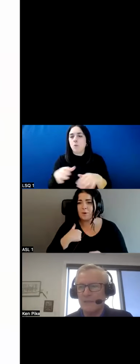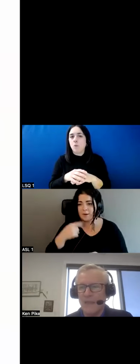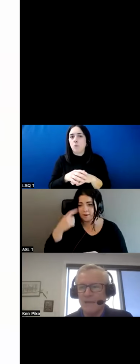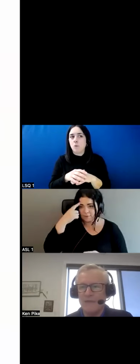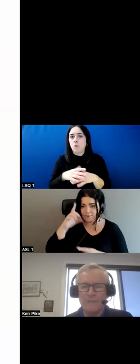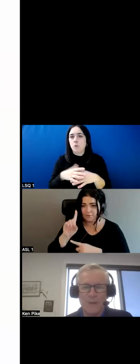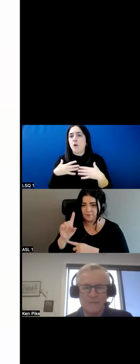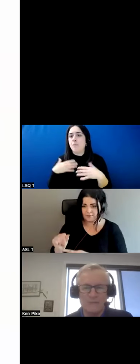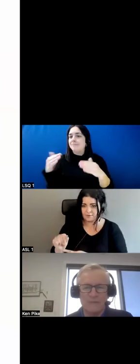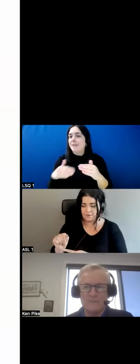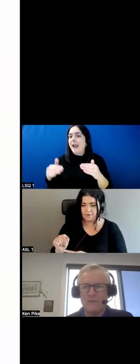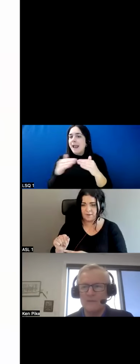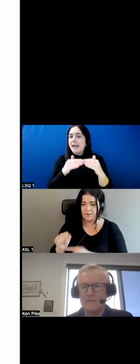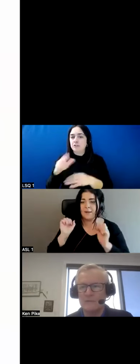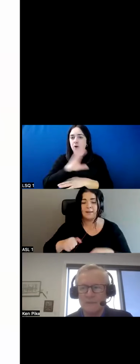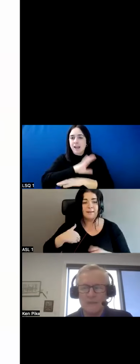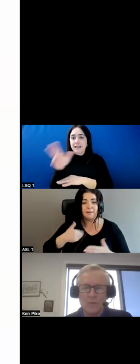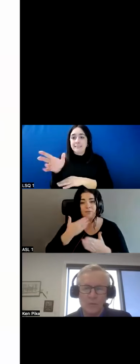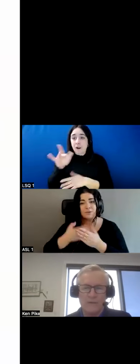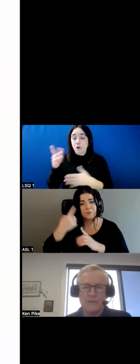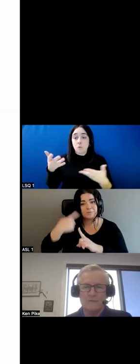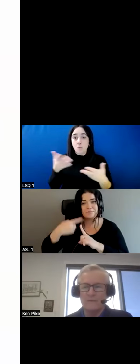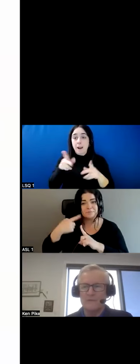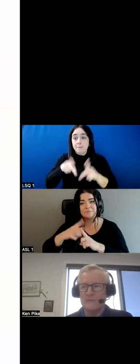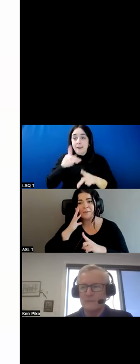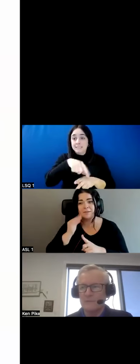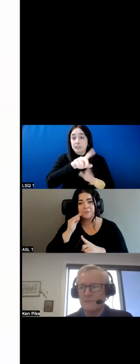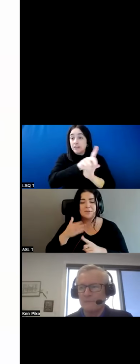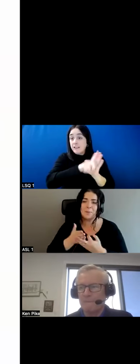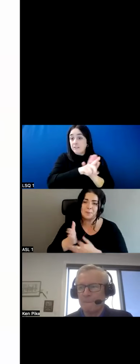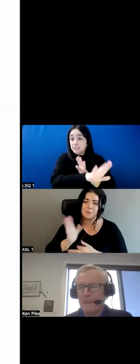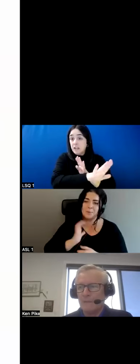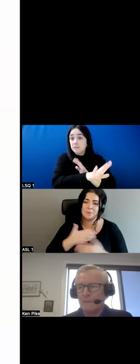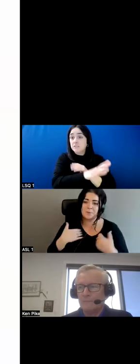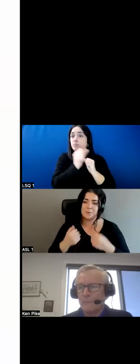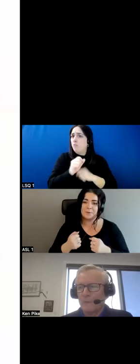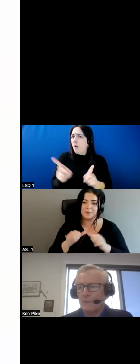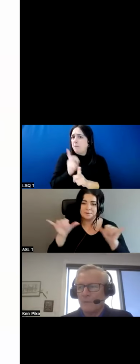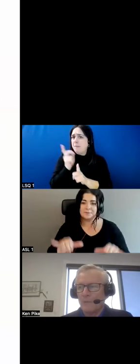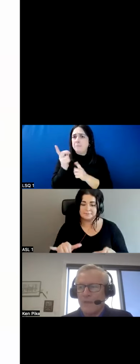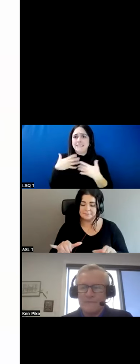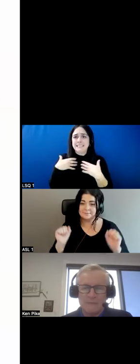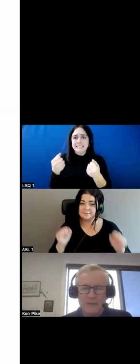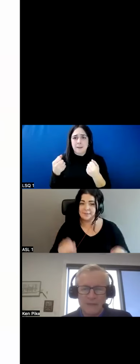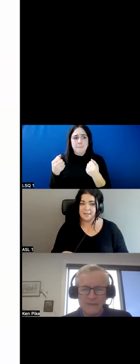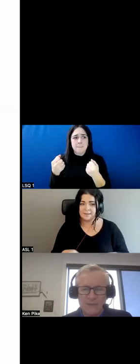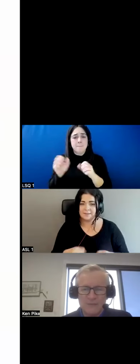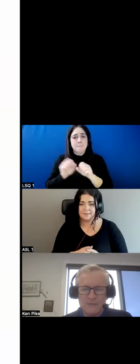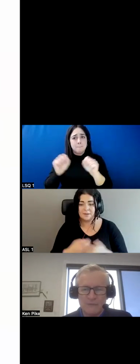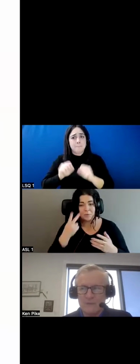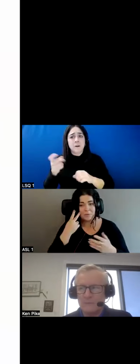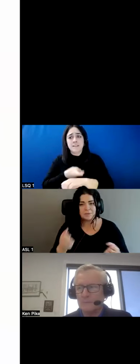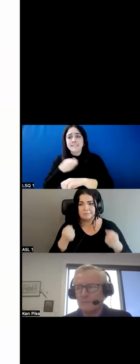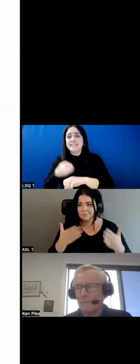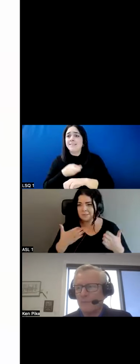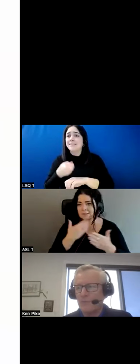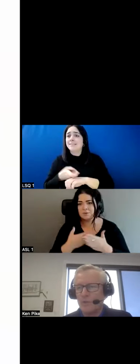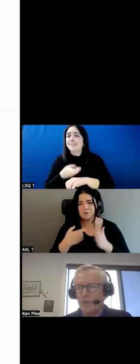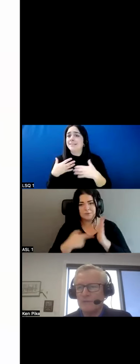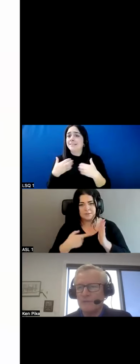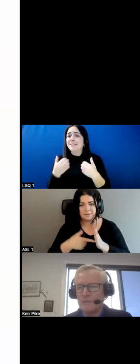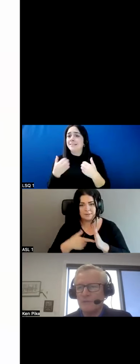les personnes ayant une déficience intellectuelle peuvent avoir des expériences positives avec le système de soins de santé. On a vu